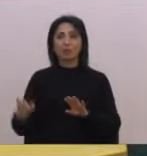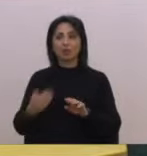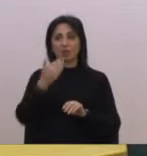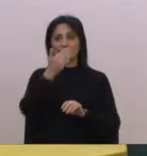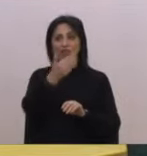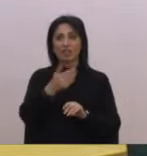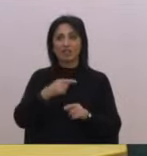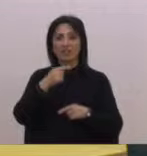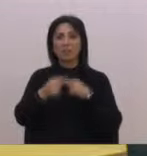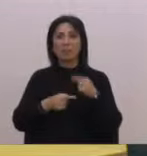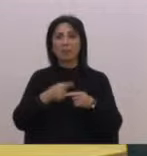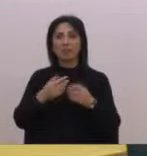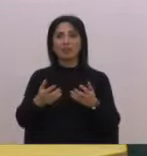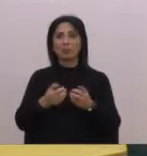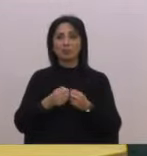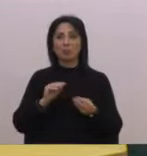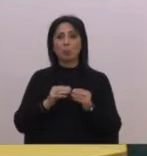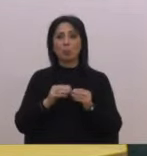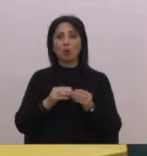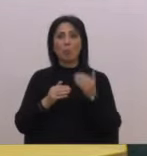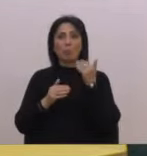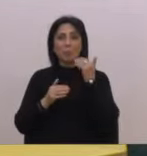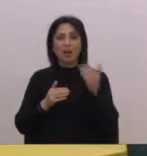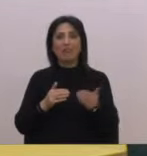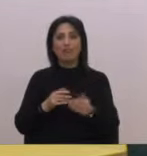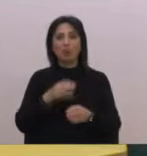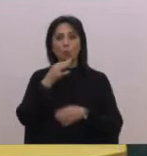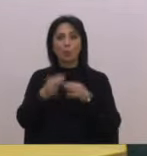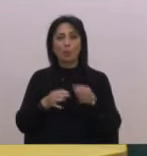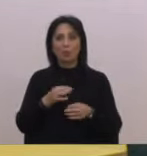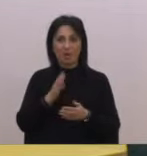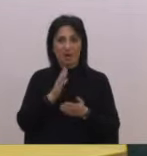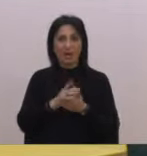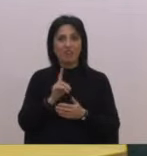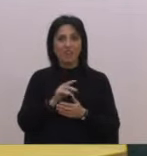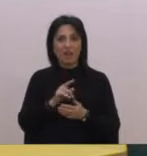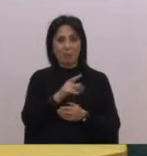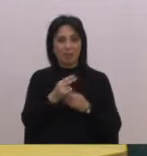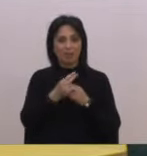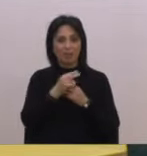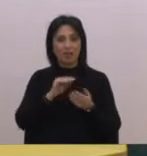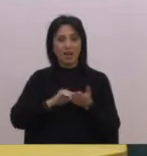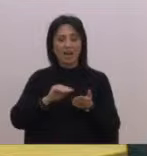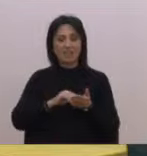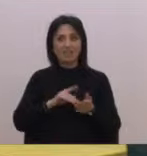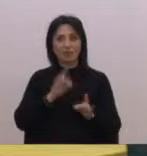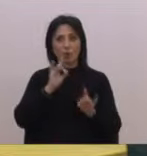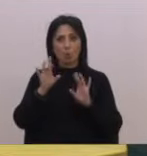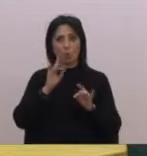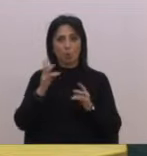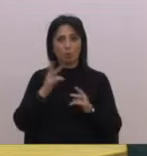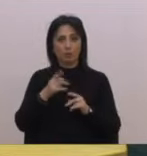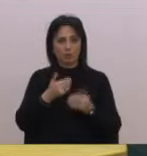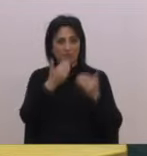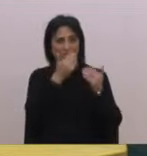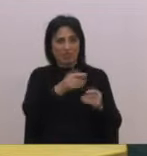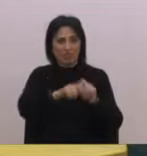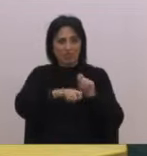თქვენგან მემკვიდრეობით მიღებულ პრობლემებს რომ ვუპასუხოთ? გაქვთ რამე რეცეპტი? თუ უბრალოდ ეს პოპულიზმი უნდა გამოხვიდეთ